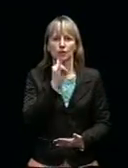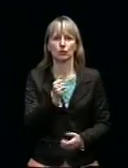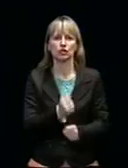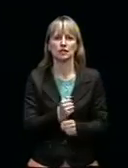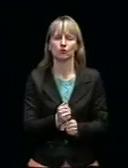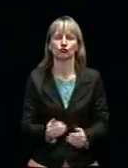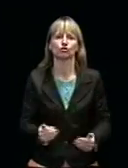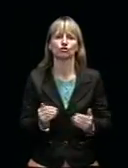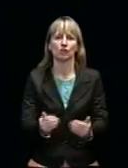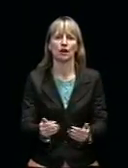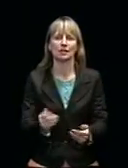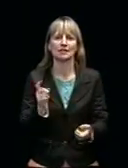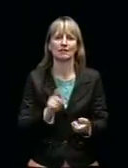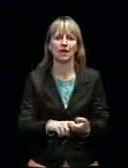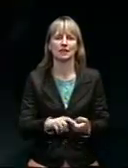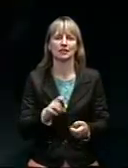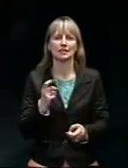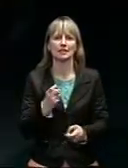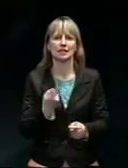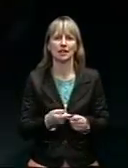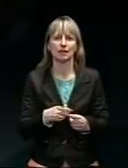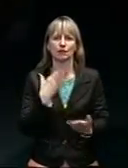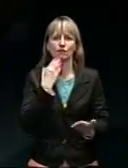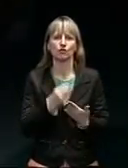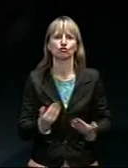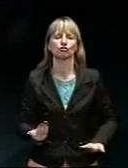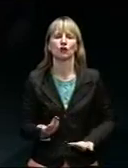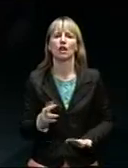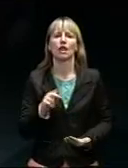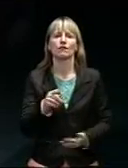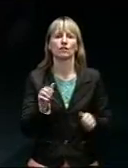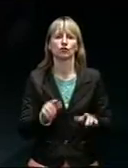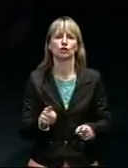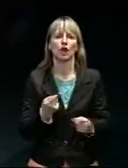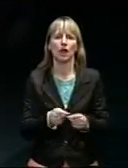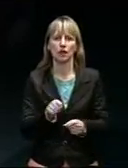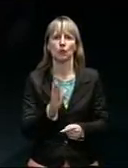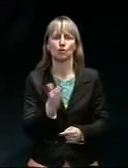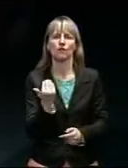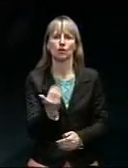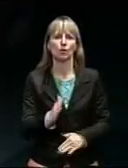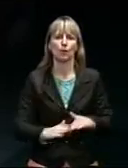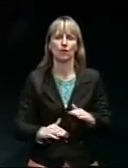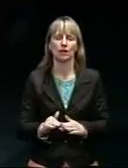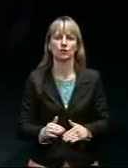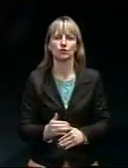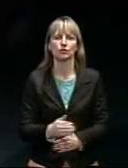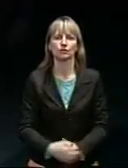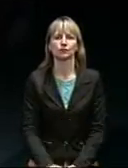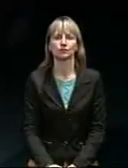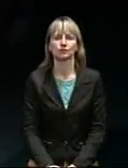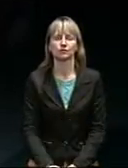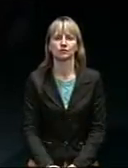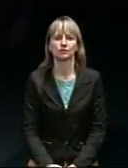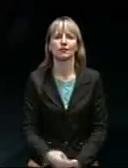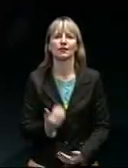крок, пов'язати з цим своє життя. А як ви вирішили, що це от буде вашою професією саме?